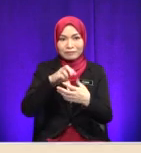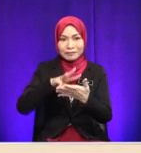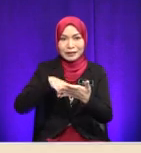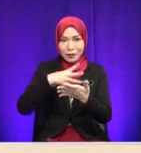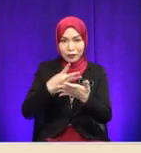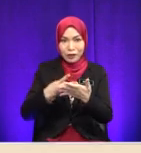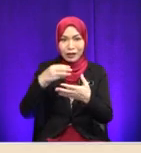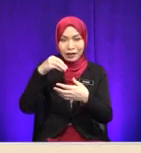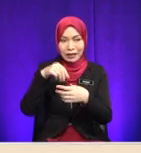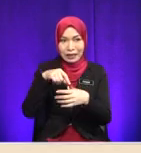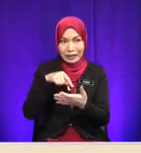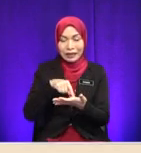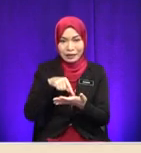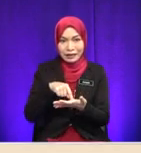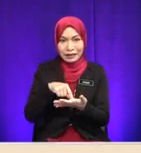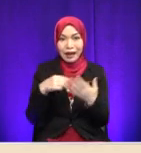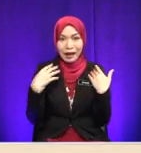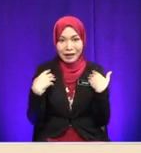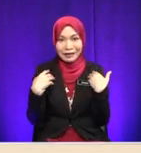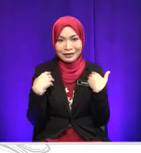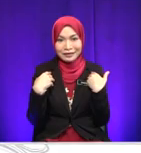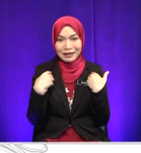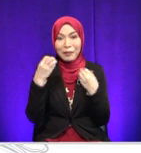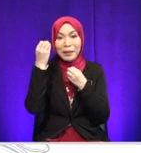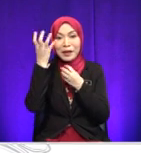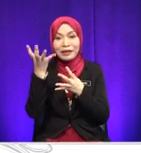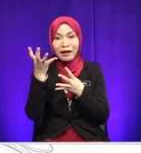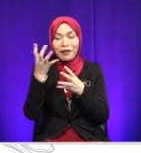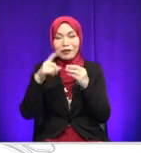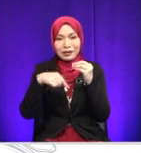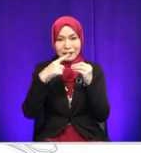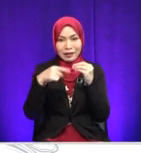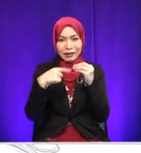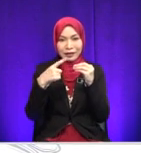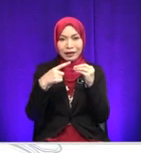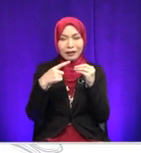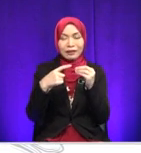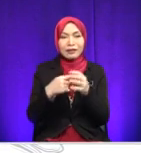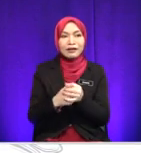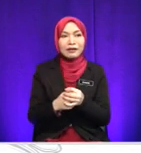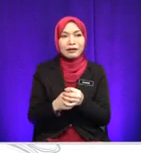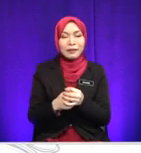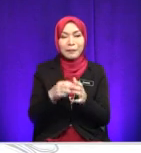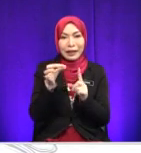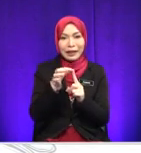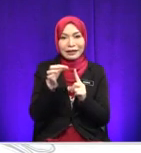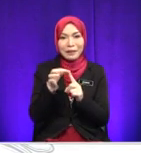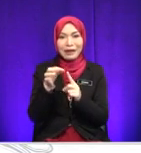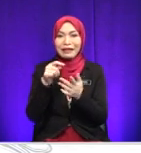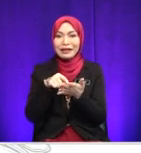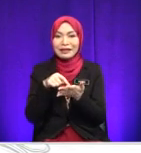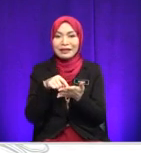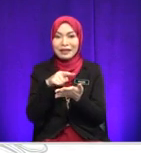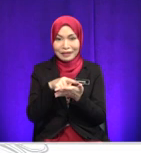kita, Haris, sila kongsi dengan rakan-rakan di rumah apakah maksud treaty dan juga konsul. Silakan,